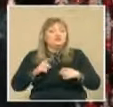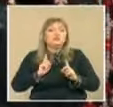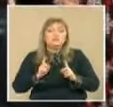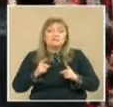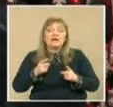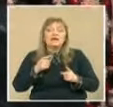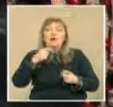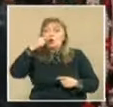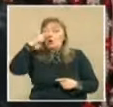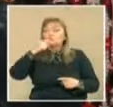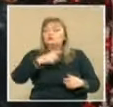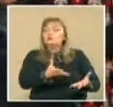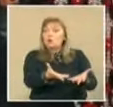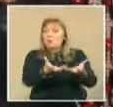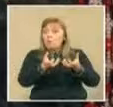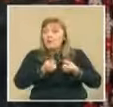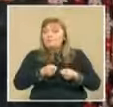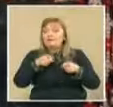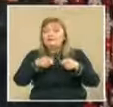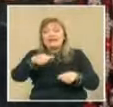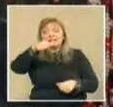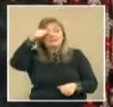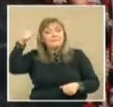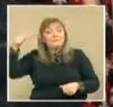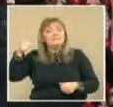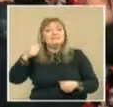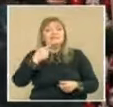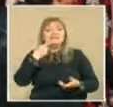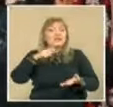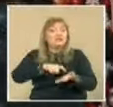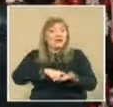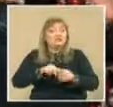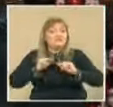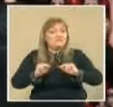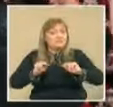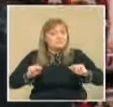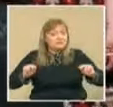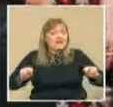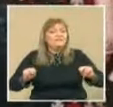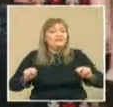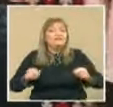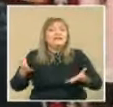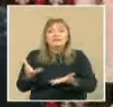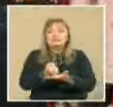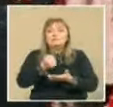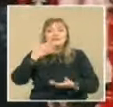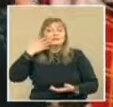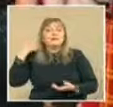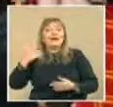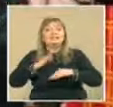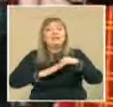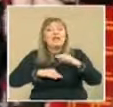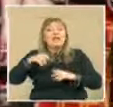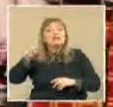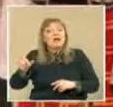гордост тяхната мисия на учители, тяхната мисия да възпитават, да откриват, да възпитават младите таланти на Варна в областта